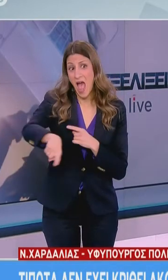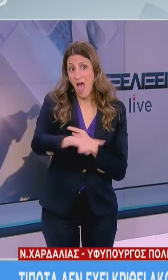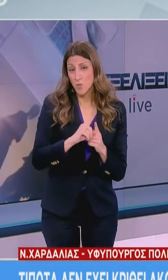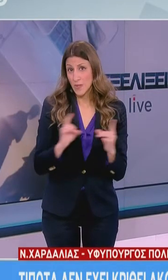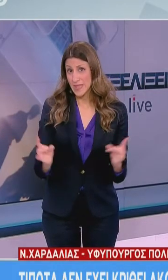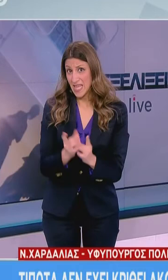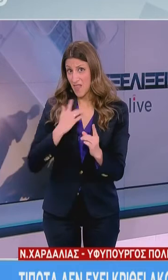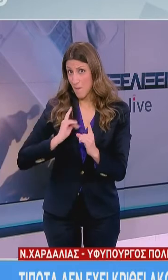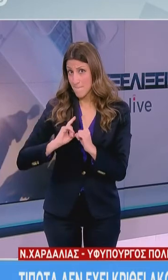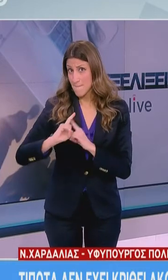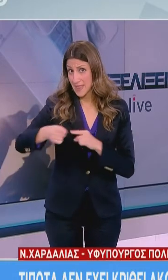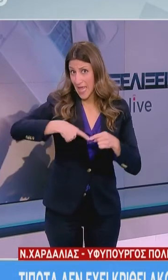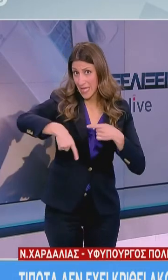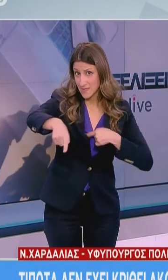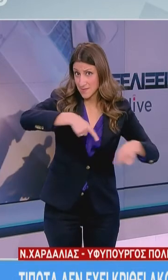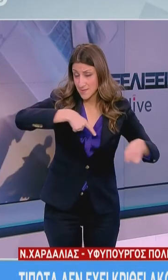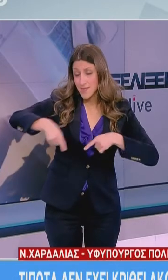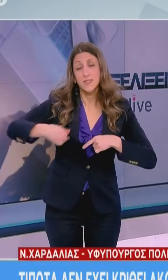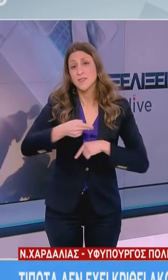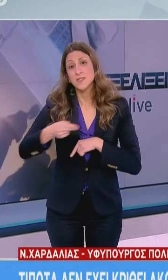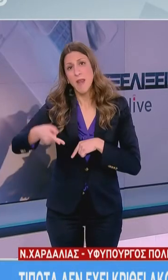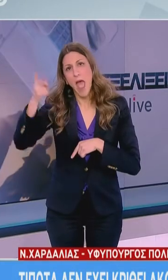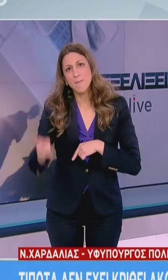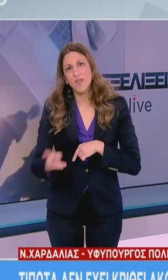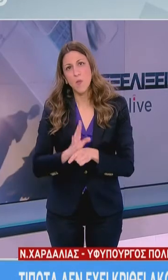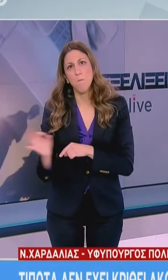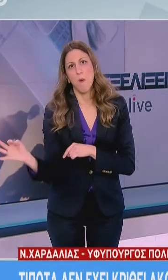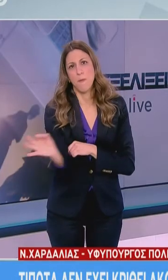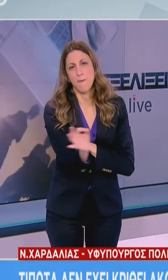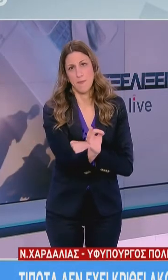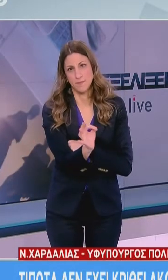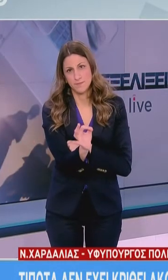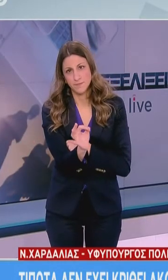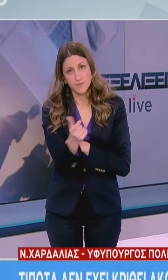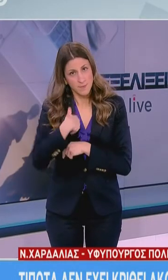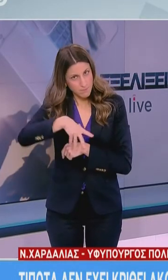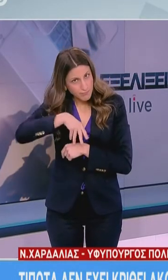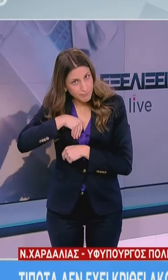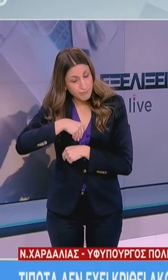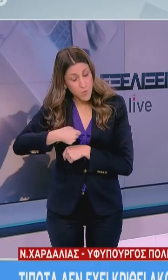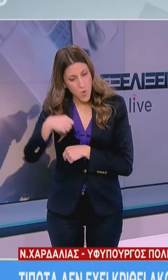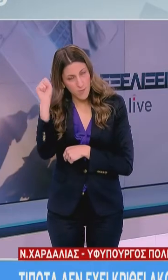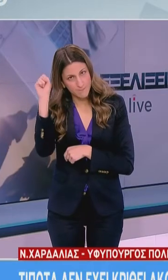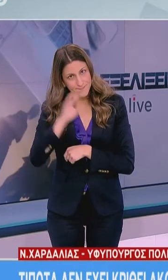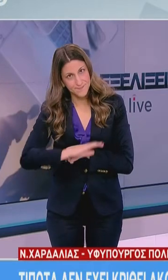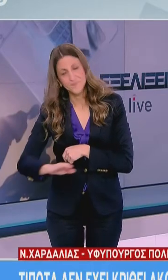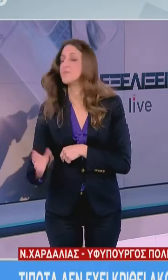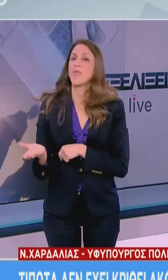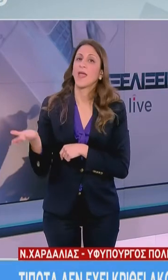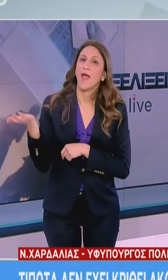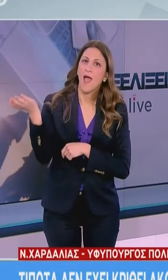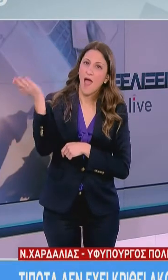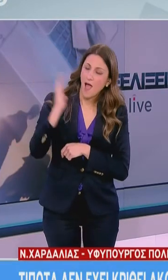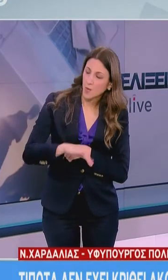μας αυξάνει τον κίνδυνο μεταφοράς του ιού. Και αυτό είναι κάτι το οποίο δεν είναι αποδεκτό. Θα ήθελα επίσης να σας